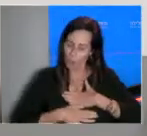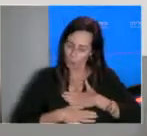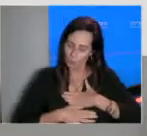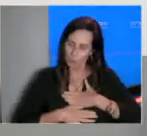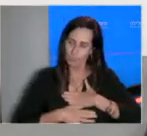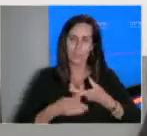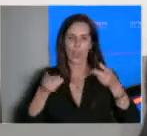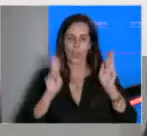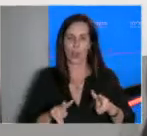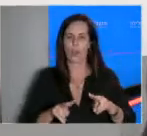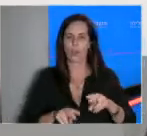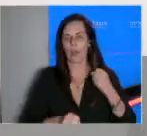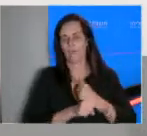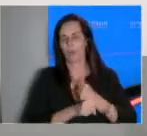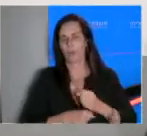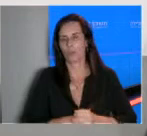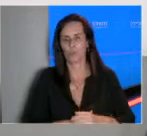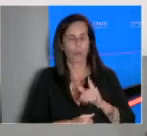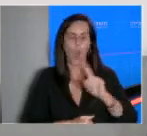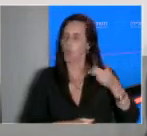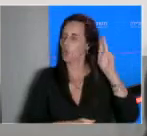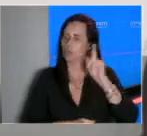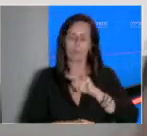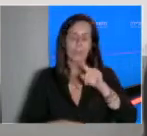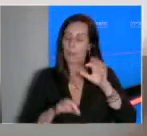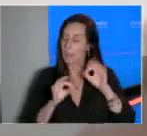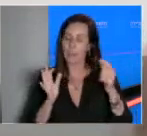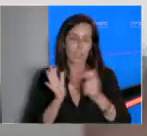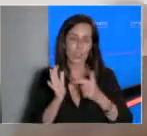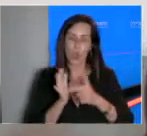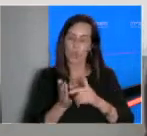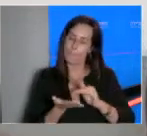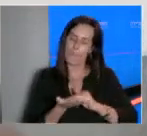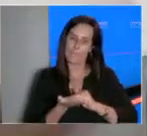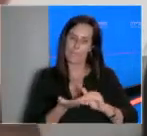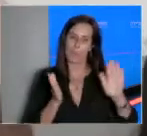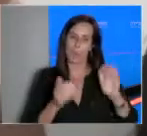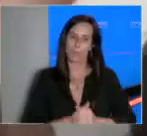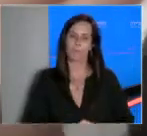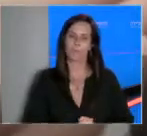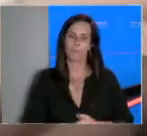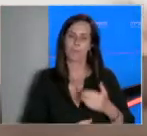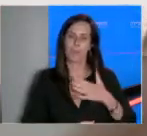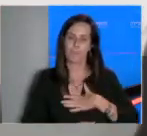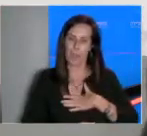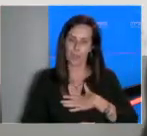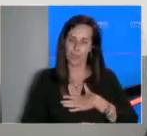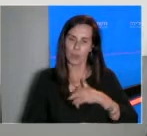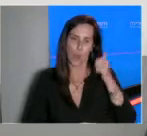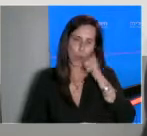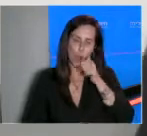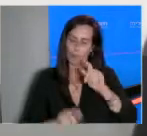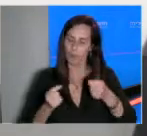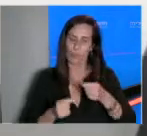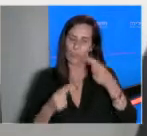את היכולת לתפקד, לא יותר מזה. זה באמת דרישות במינימום שבמינימום. ואני כל יום של